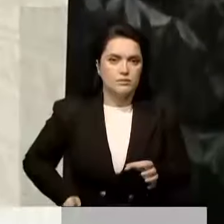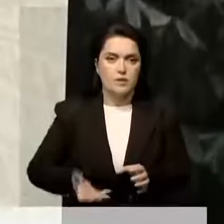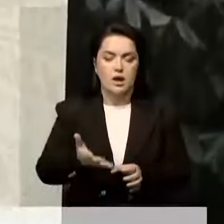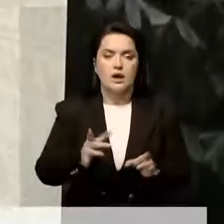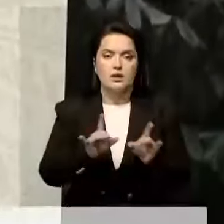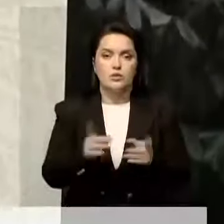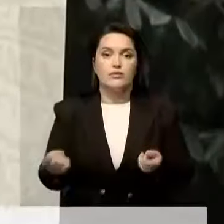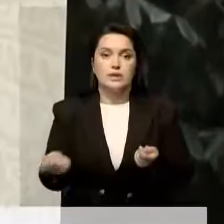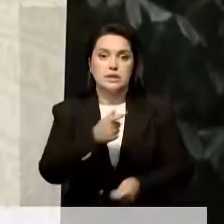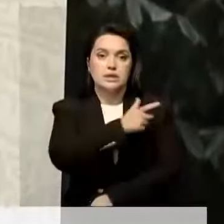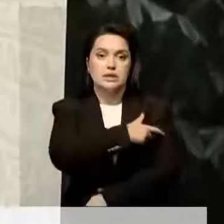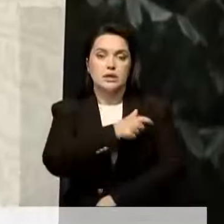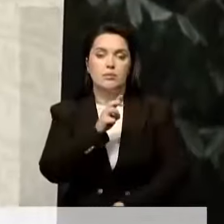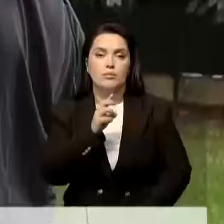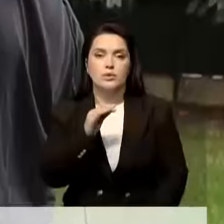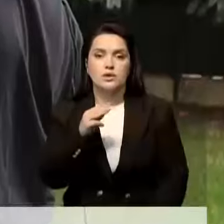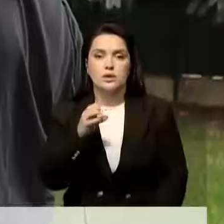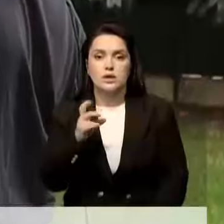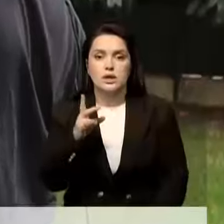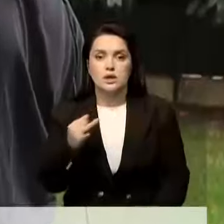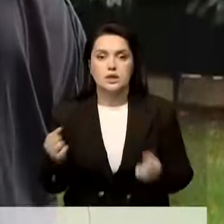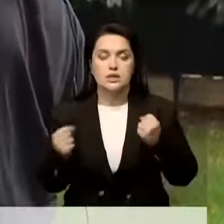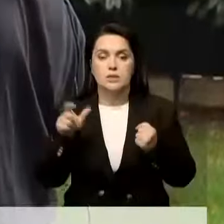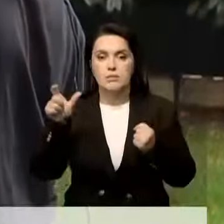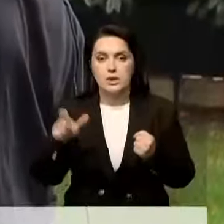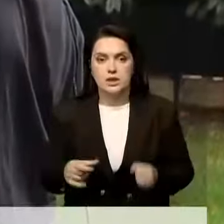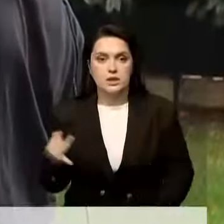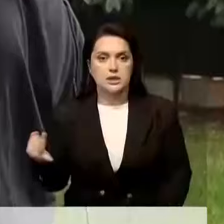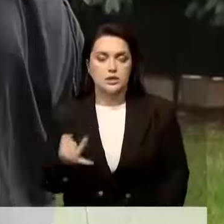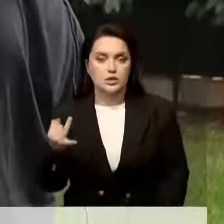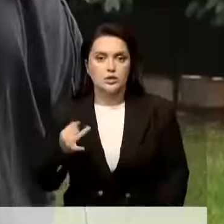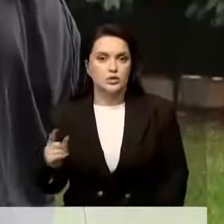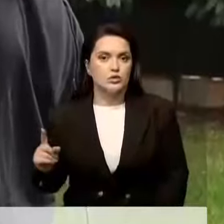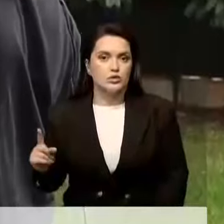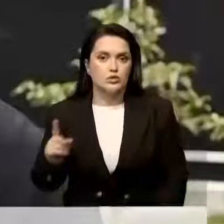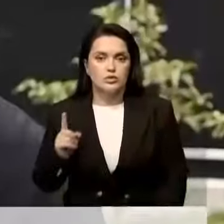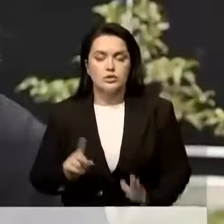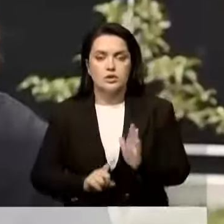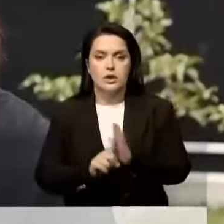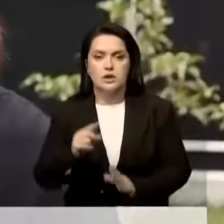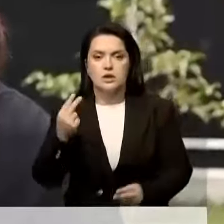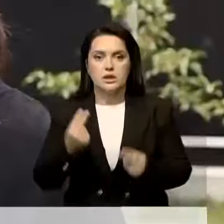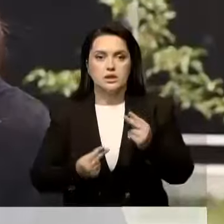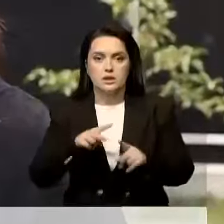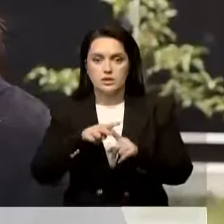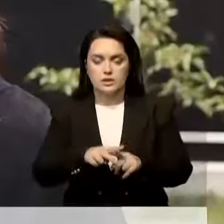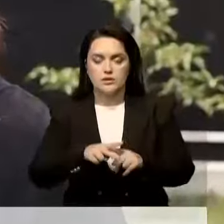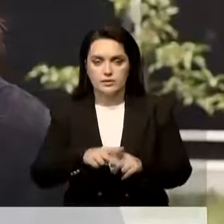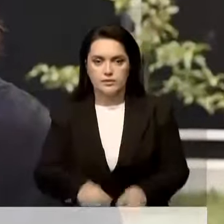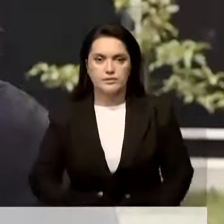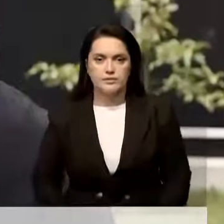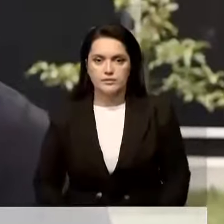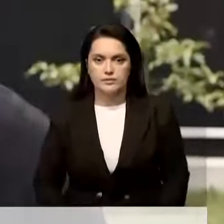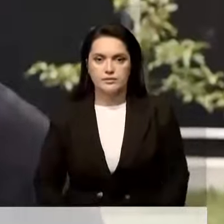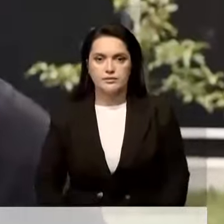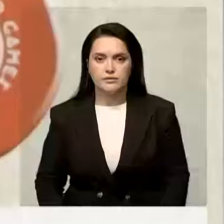Как рассказал руководитель делегации Жауат Бустани, спортсмены с интересом ждут старта игр